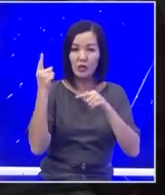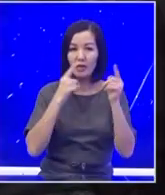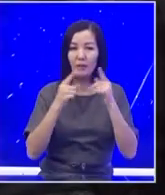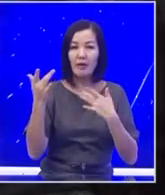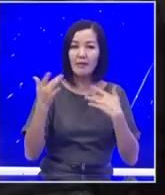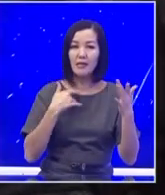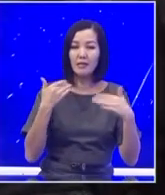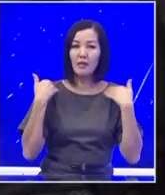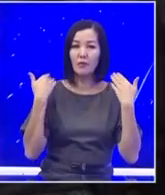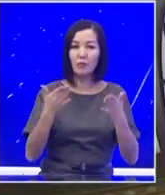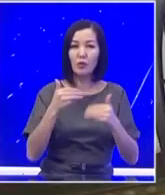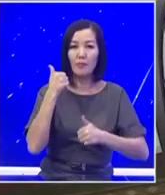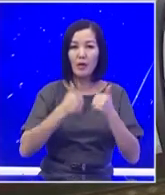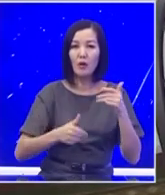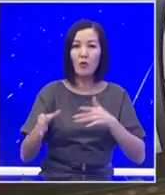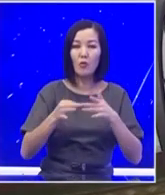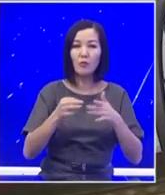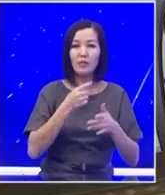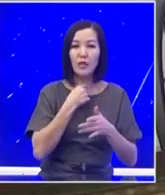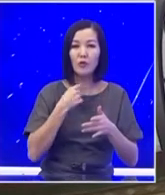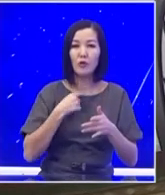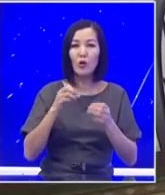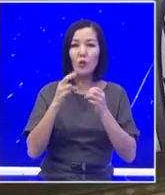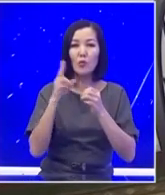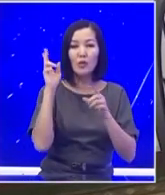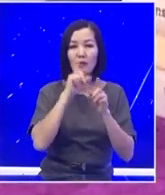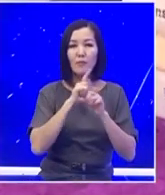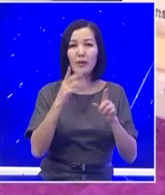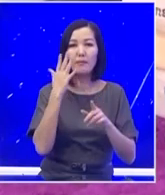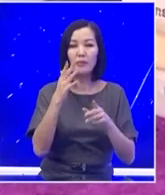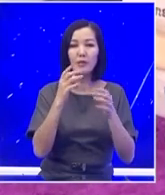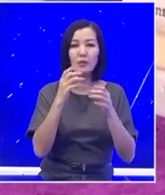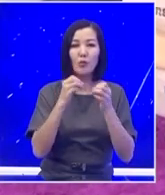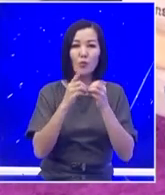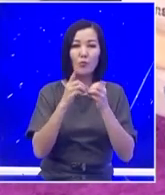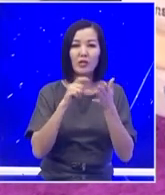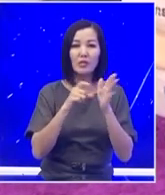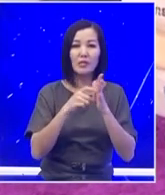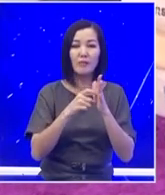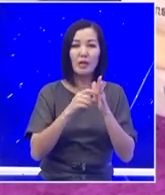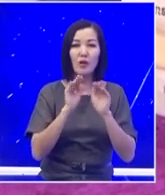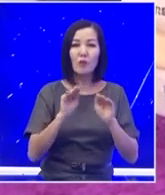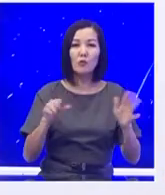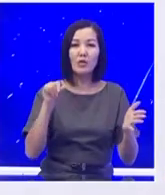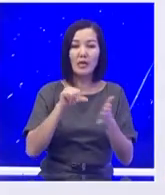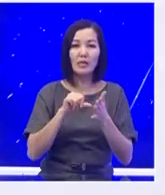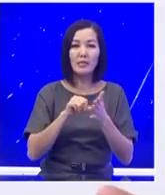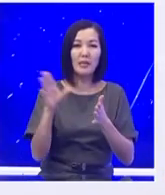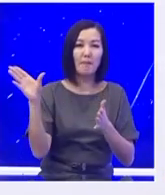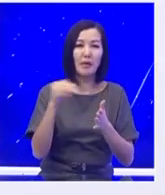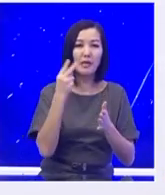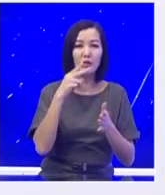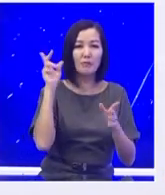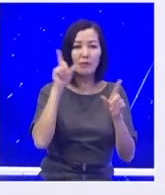театрландырылған көрініс қойды. Байқауға облыс орталығындағы 12 білім ордасының 5-11 сынып аралығындағы оқушылар қатысты. Олардың